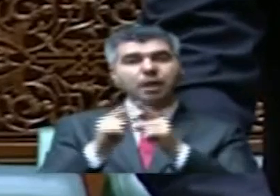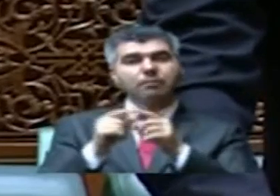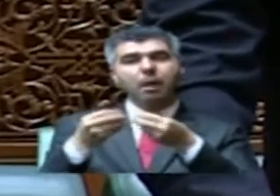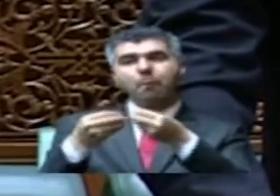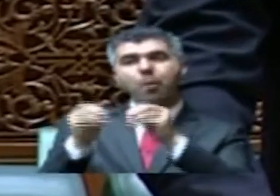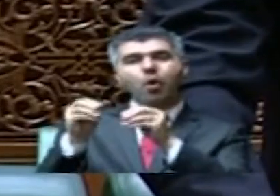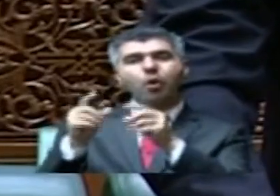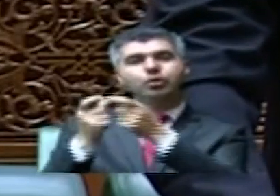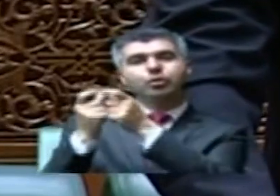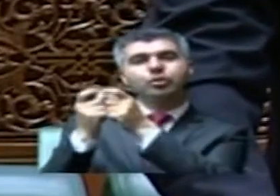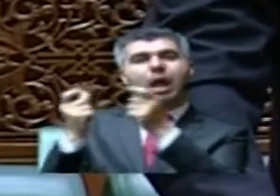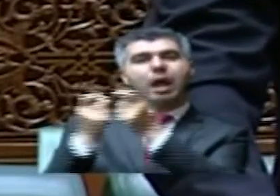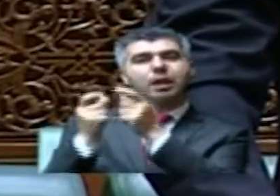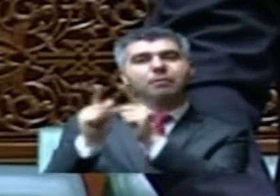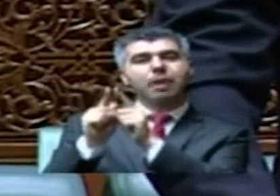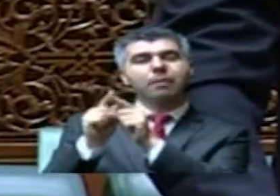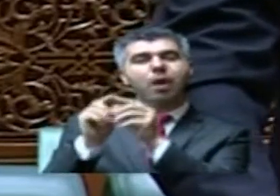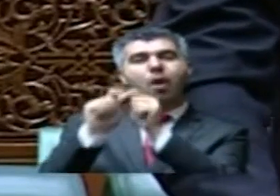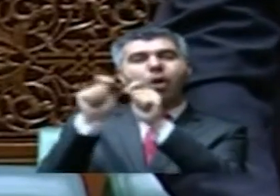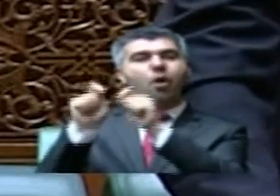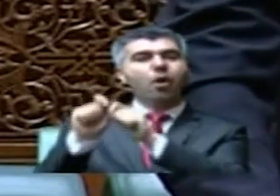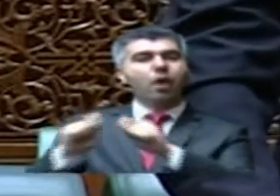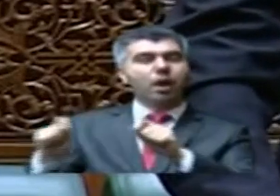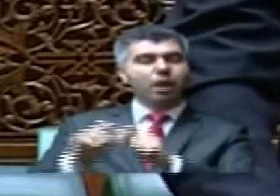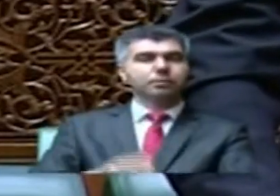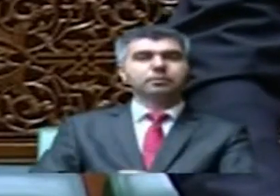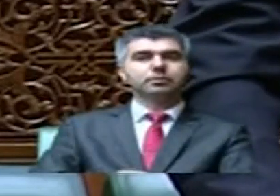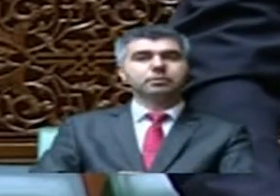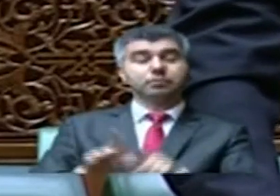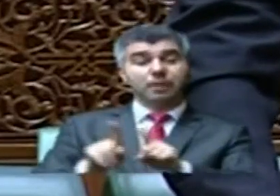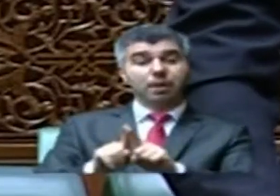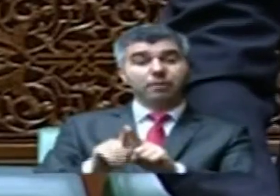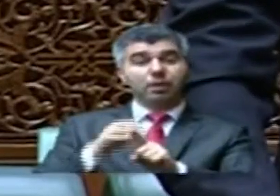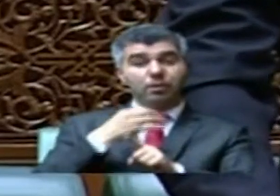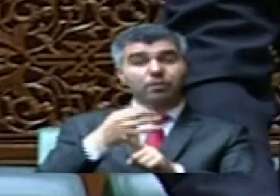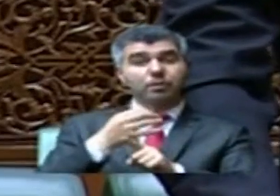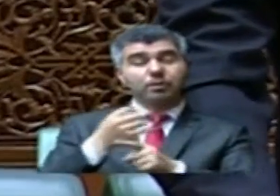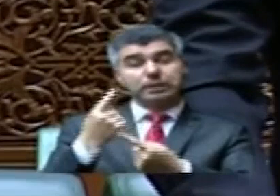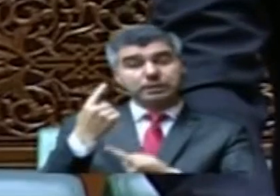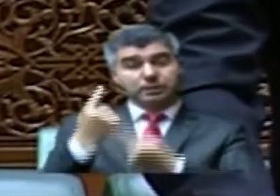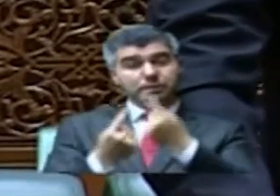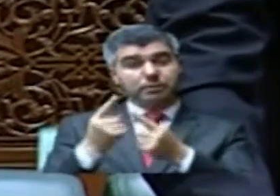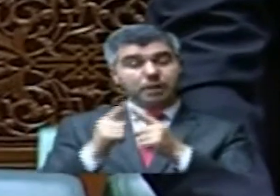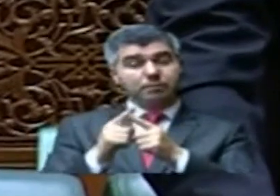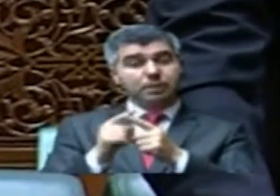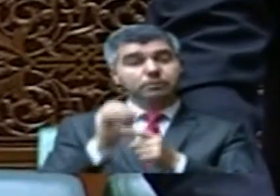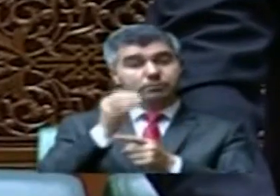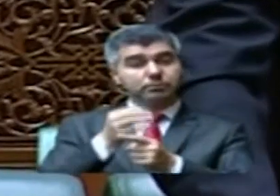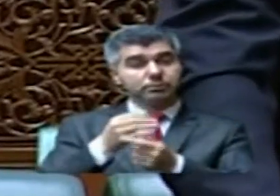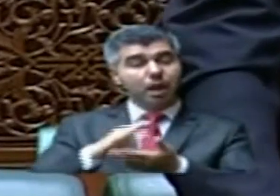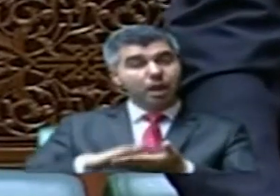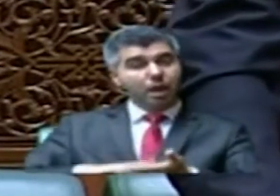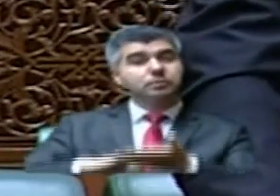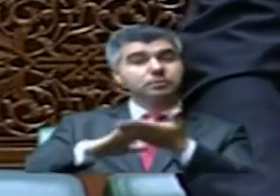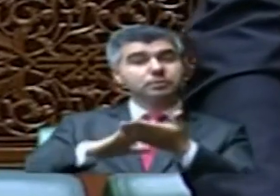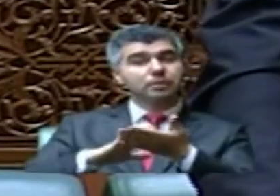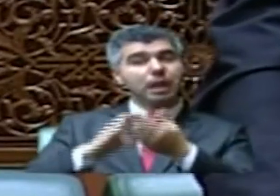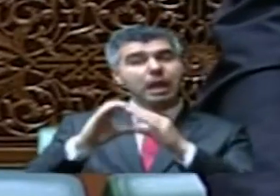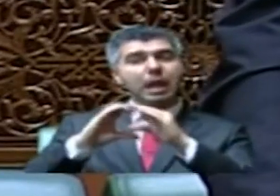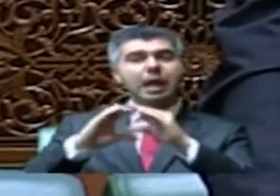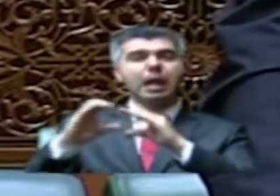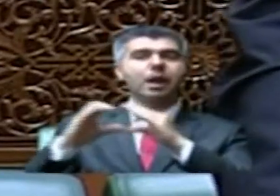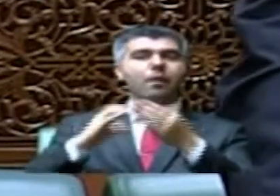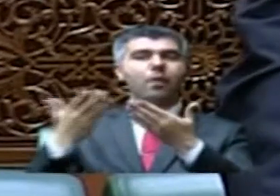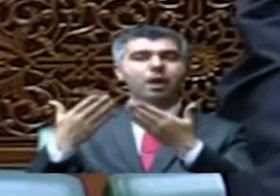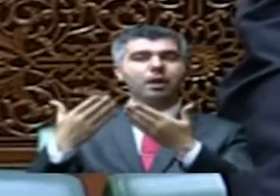الخاص باش يبدا يسيرها. كان الأحرى بكم على الأقل، إلا أنتم مقبلين على هذا الشيء، على الأقل فتحوا حوار مع